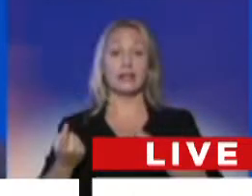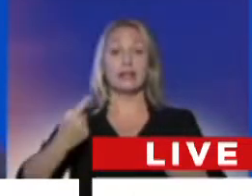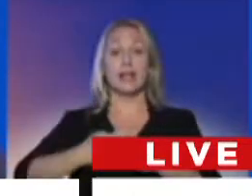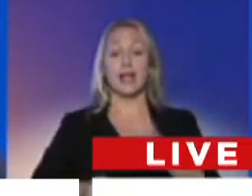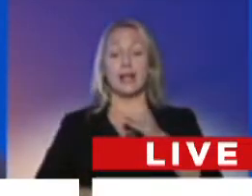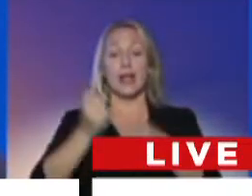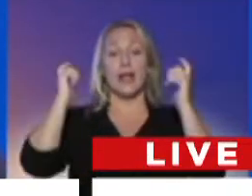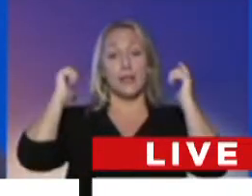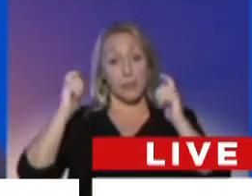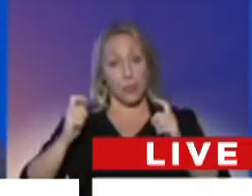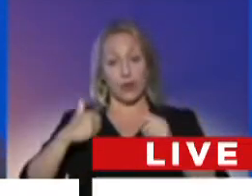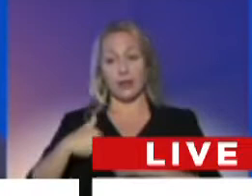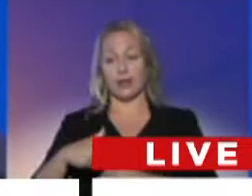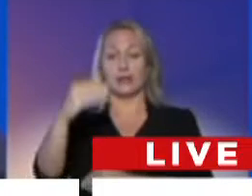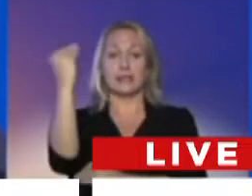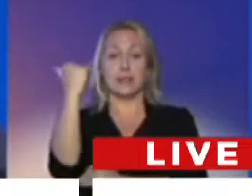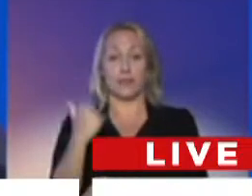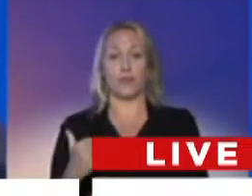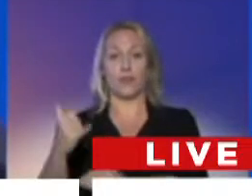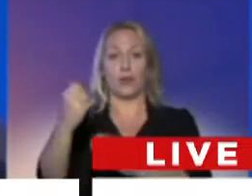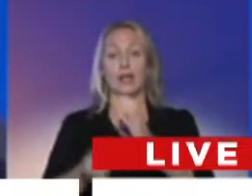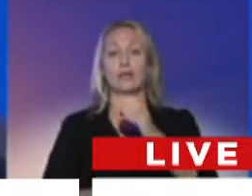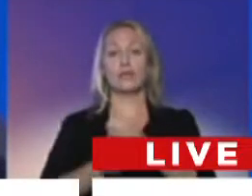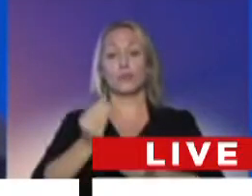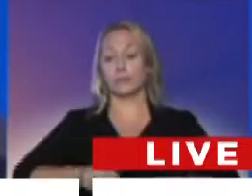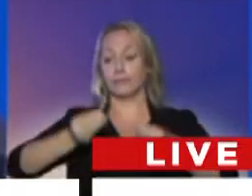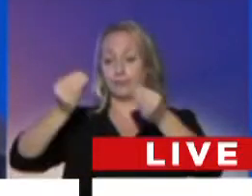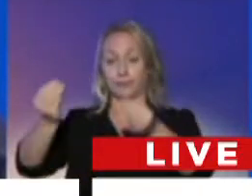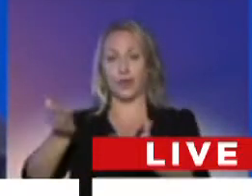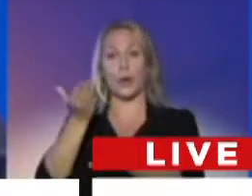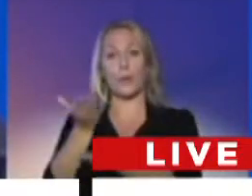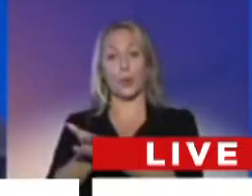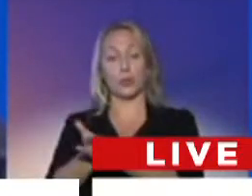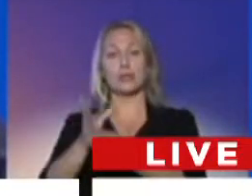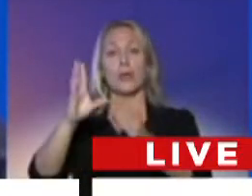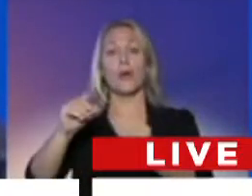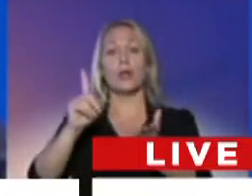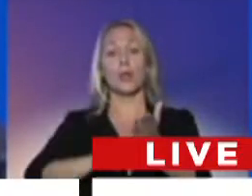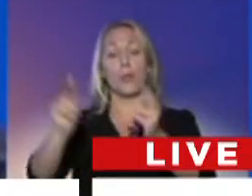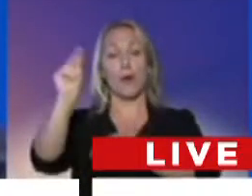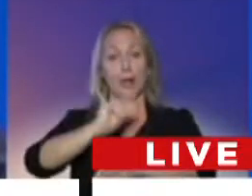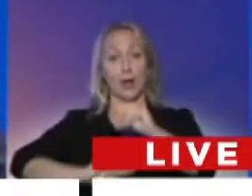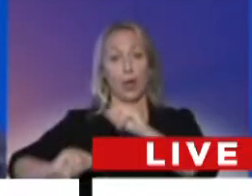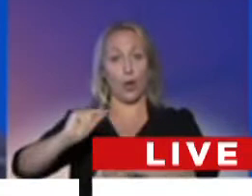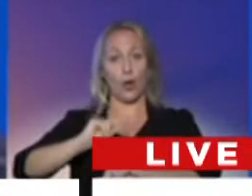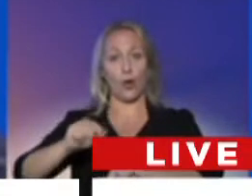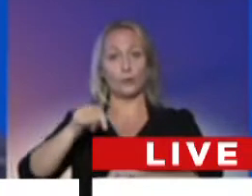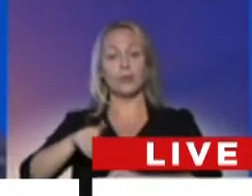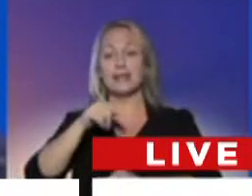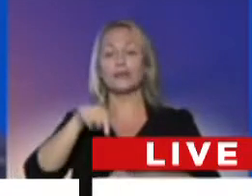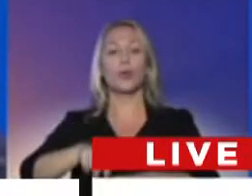πλειοψηφία, θα προτείνει στη Βουλή ένα νέο εκλογικό νόμο, ο οποίος θα εξασφαλίζει